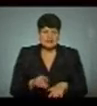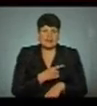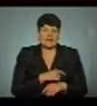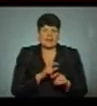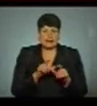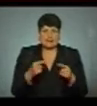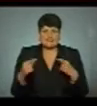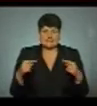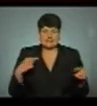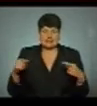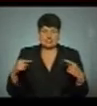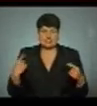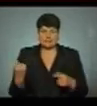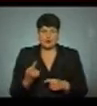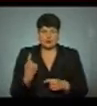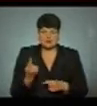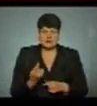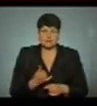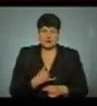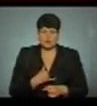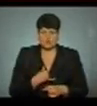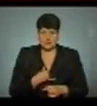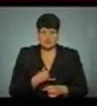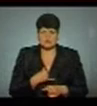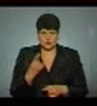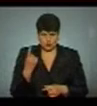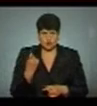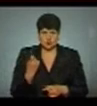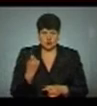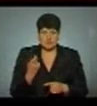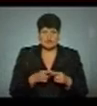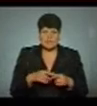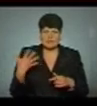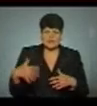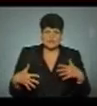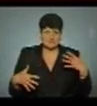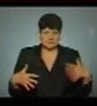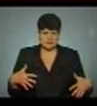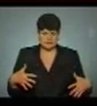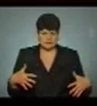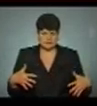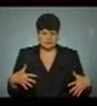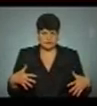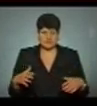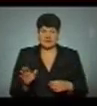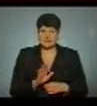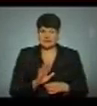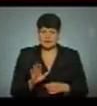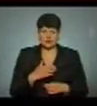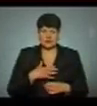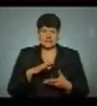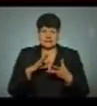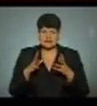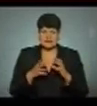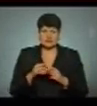з іншими областями. В нас на даний момент 100, так? Тобто це 50 в одній лікарні та 50... Ні. У нас загальна